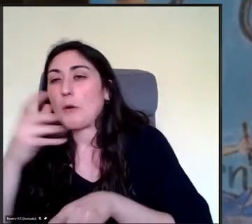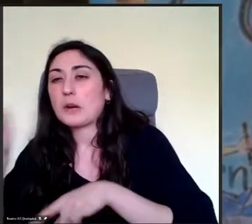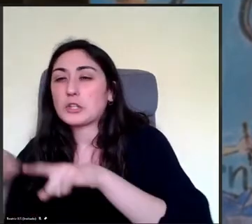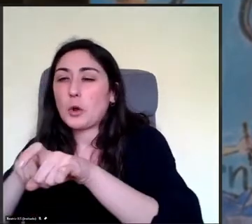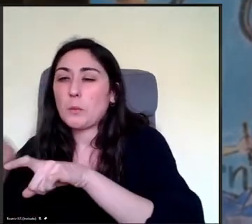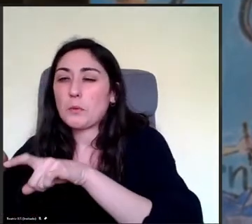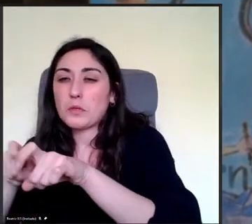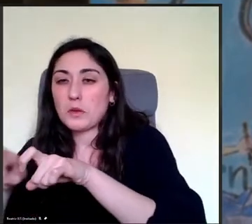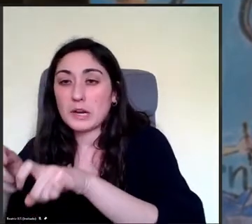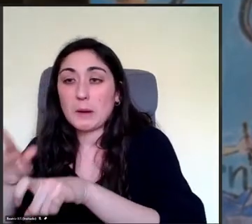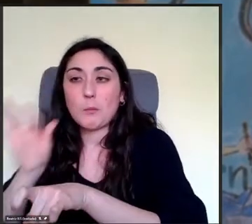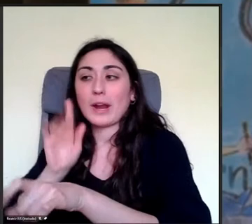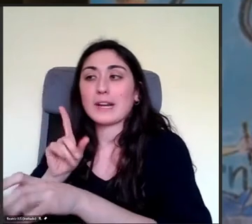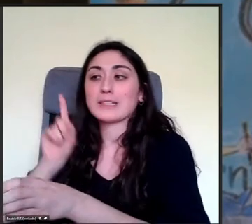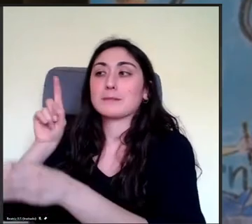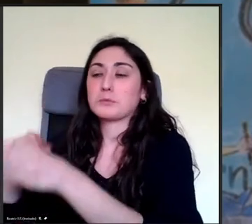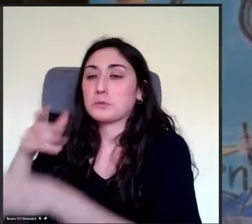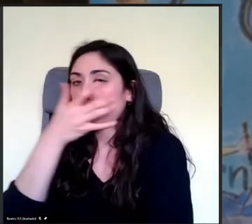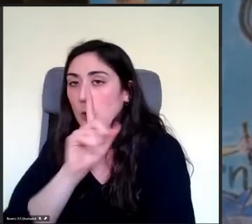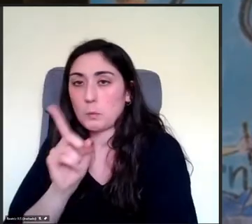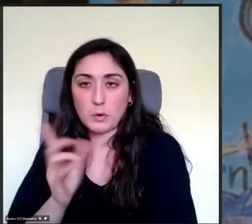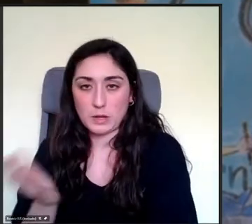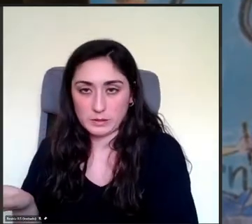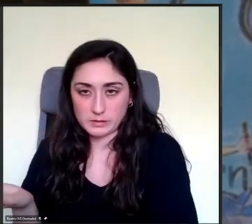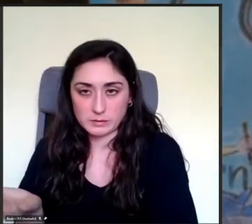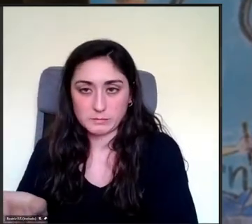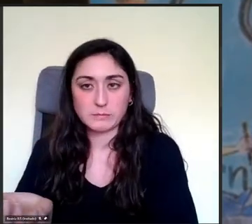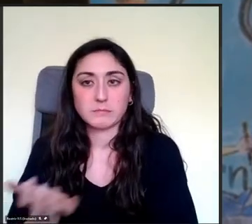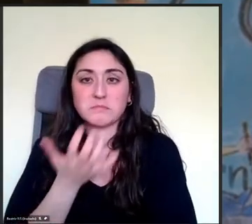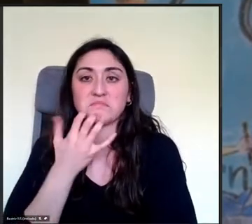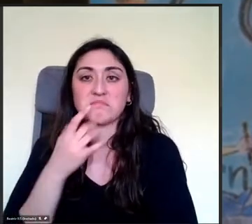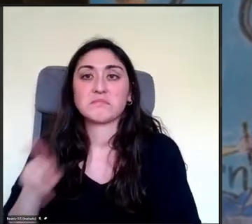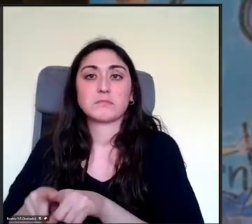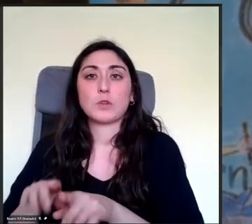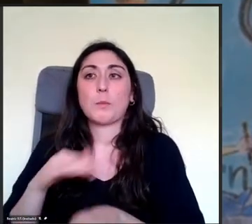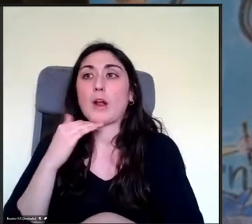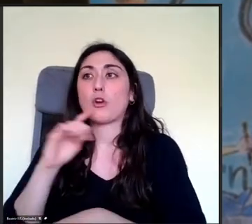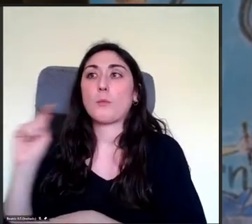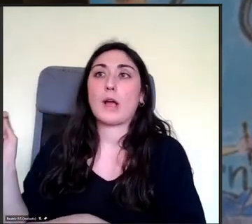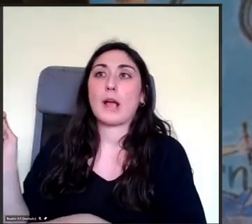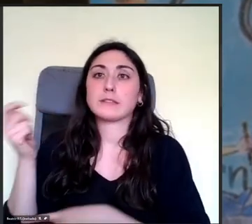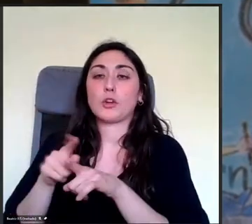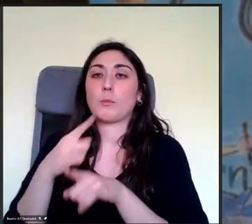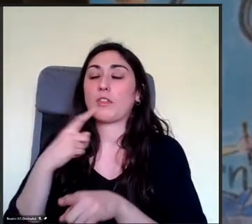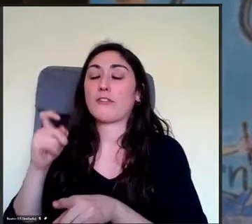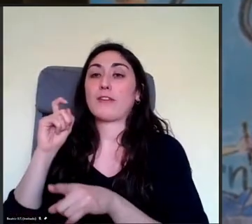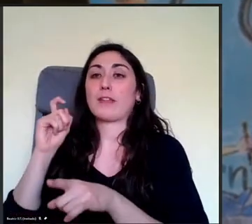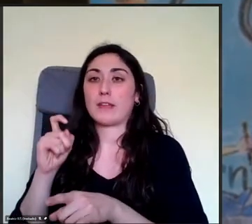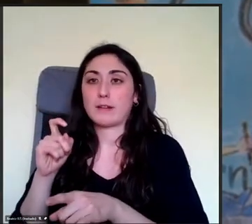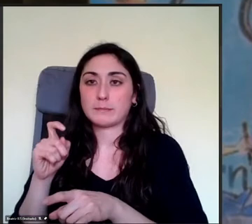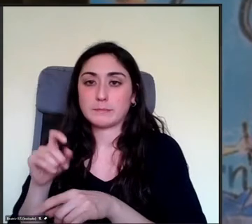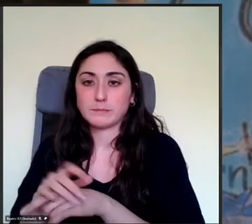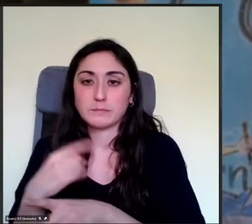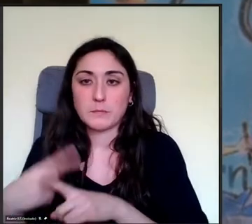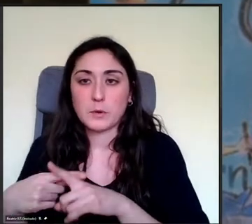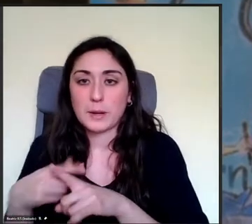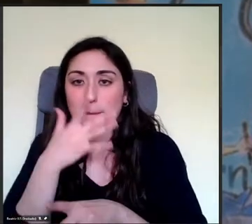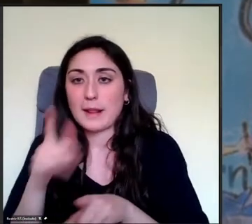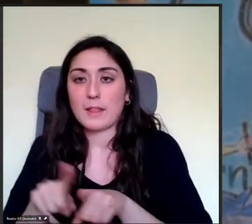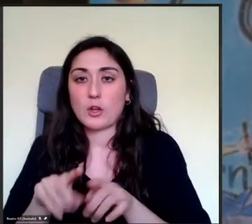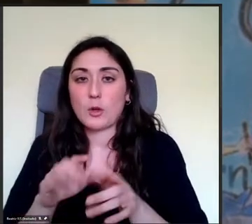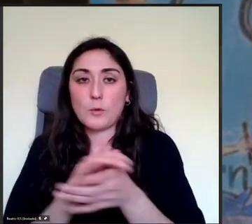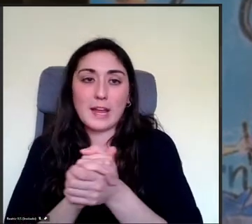de mercat. Allò, els famosos pelotazos, que moltes vegades no tenen cara femenina, perquè les dones són poc amigues, i parlo en